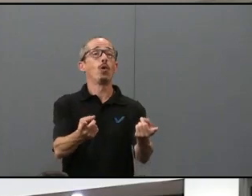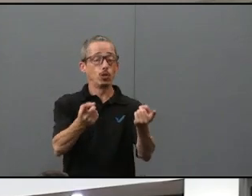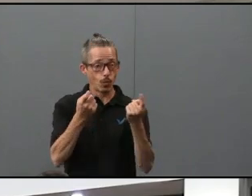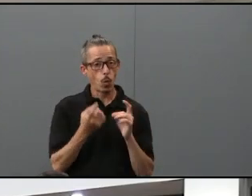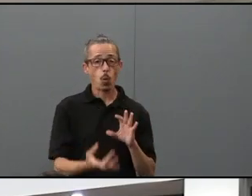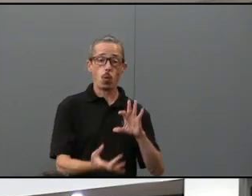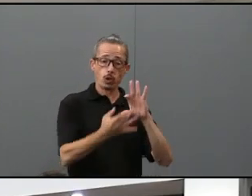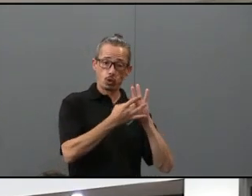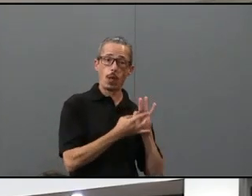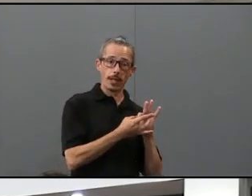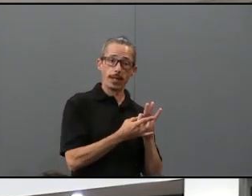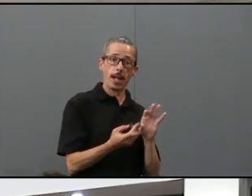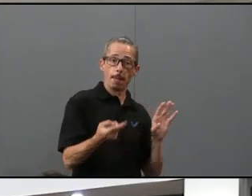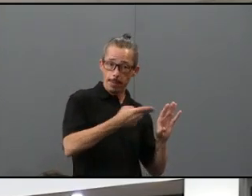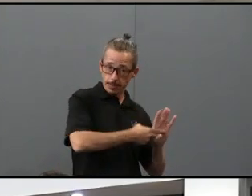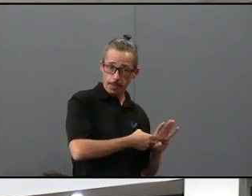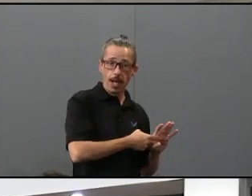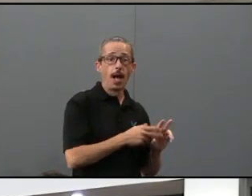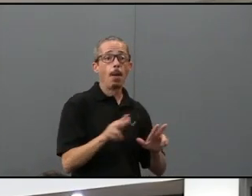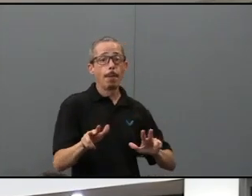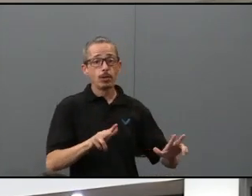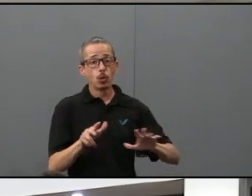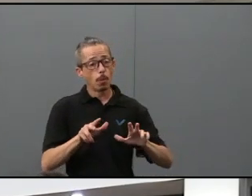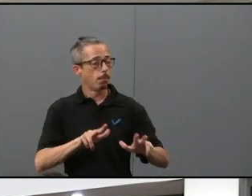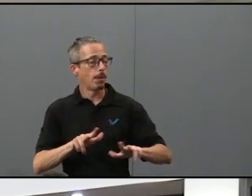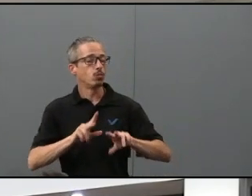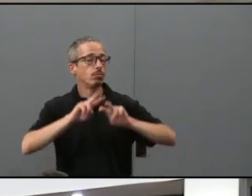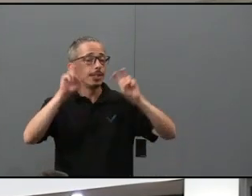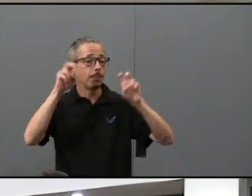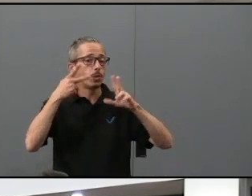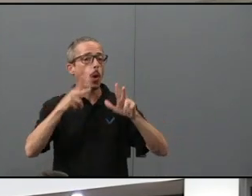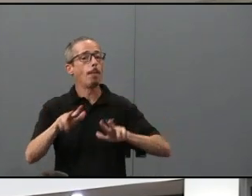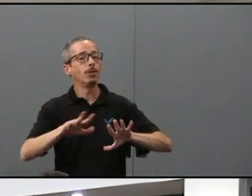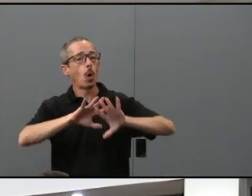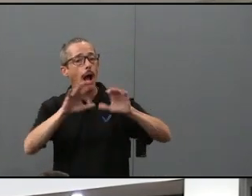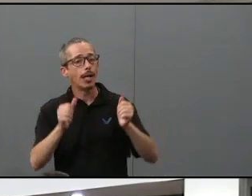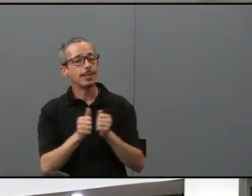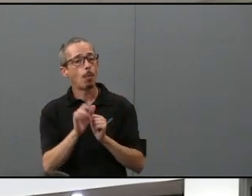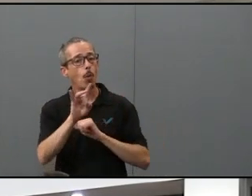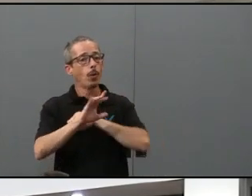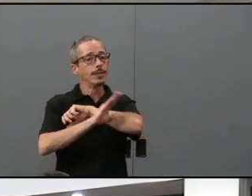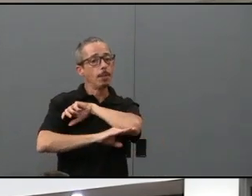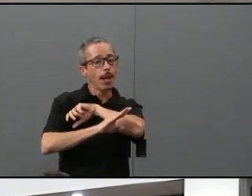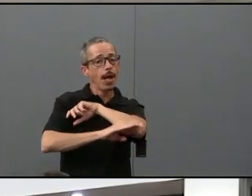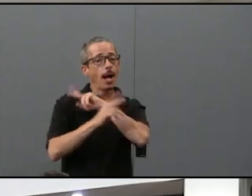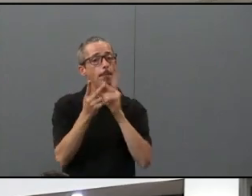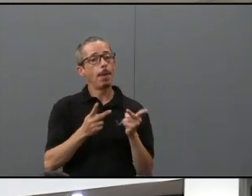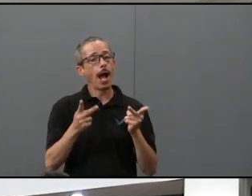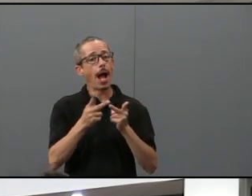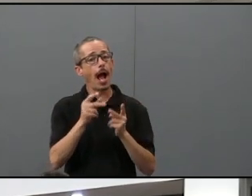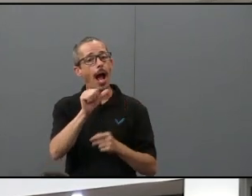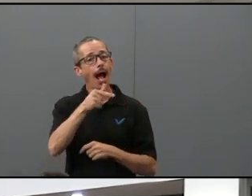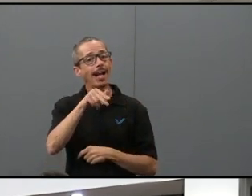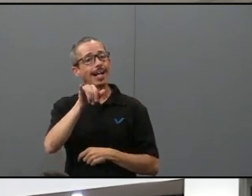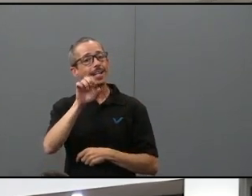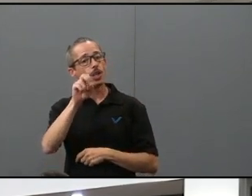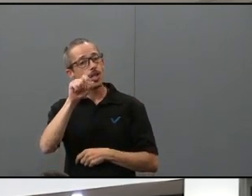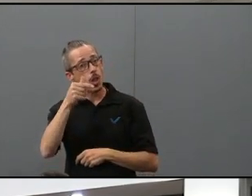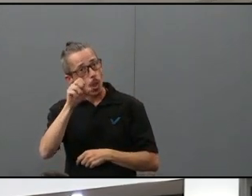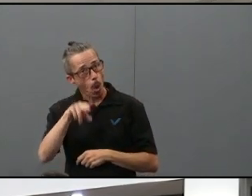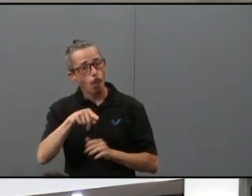vous joindre à moi marchons ensemble le 8 septembre au parc angrigon à